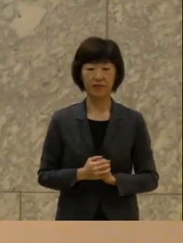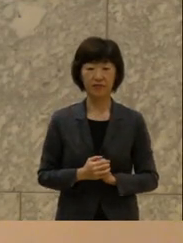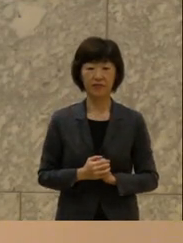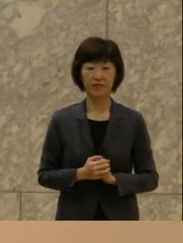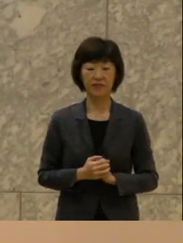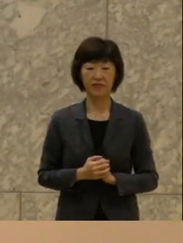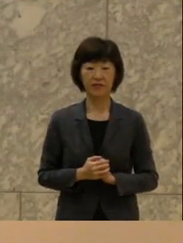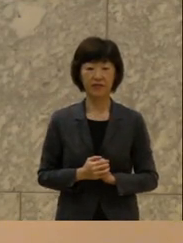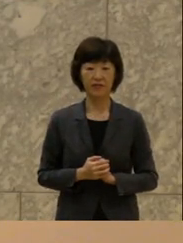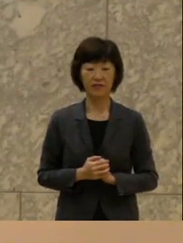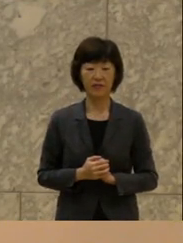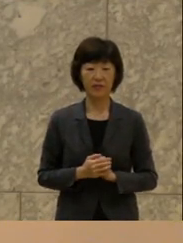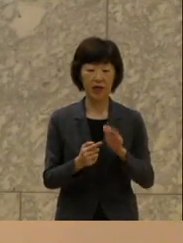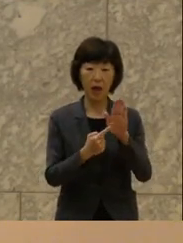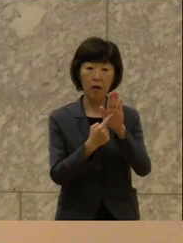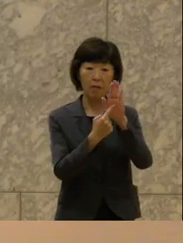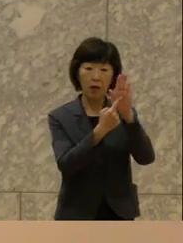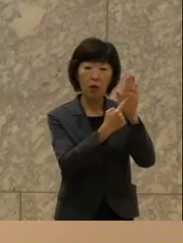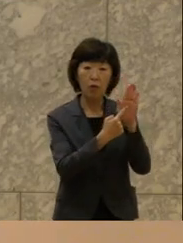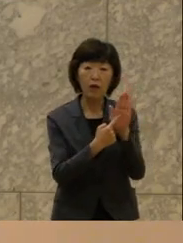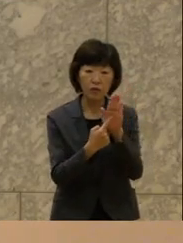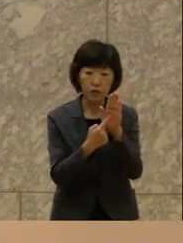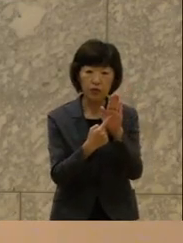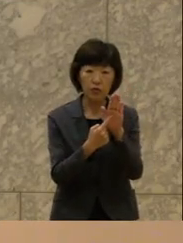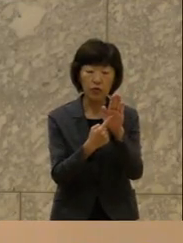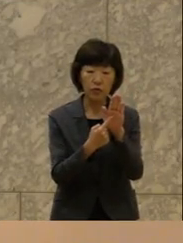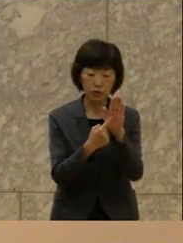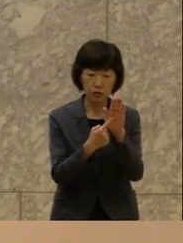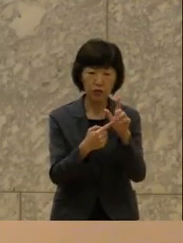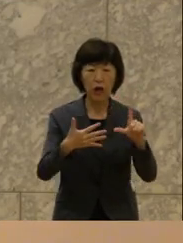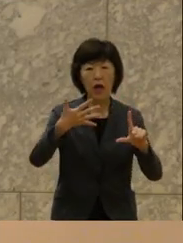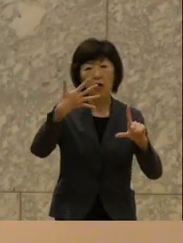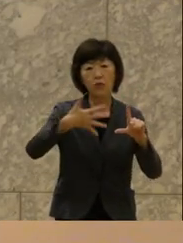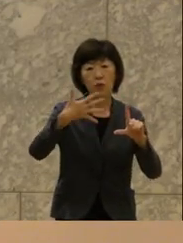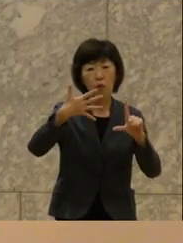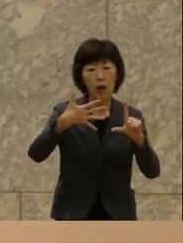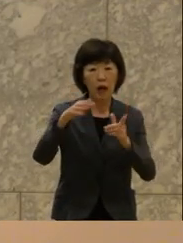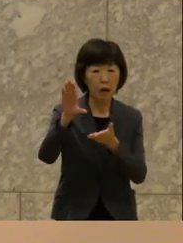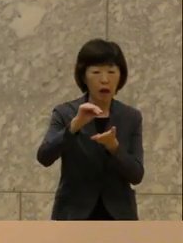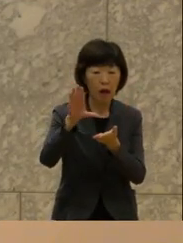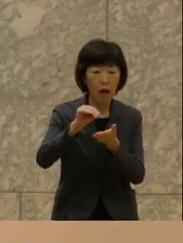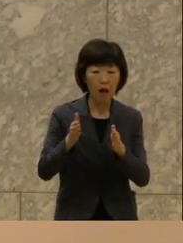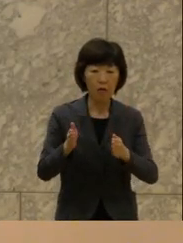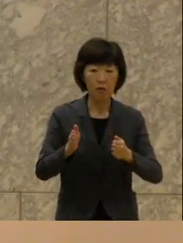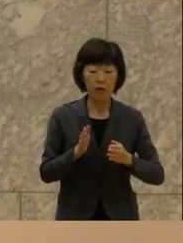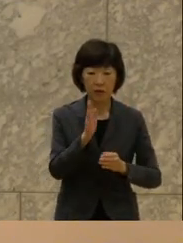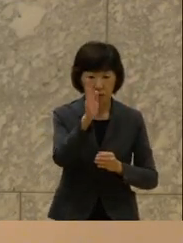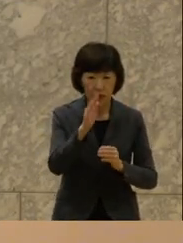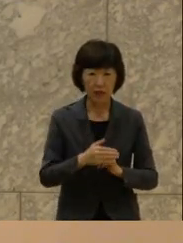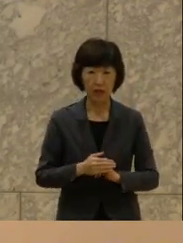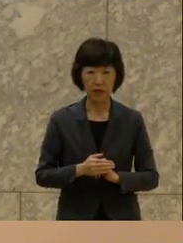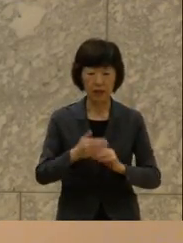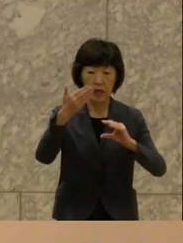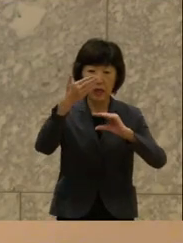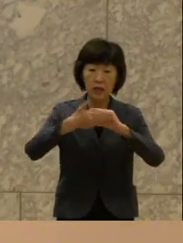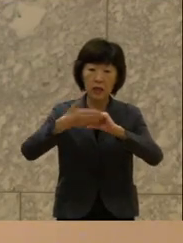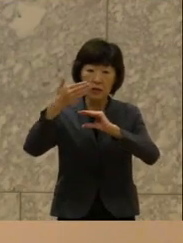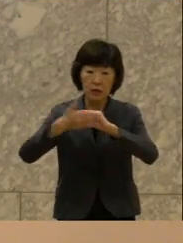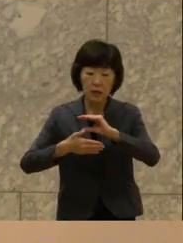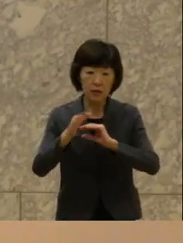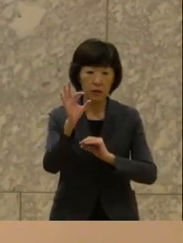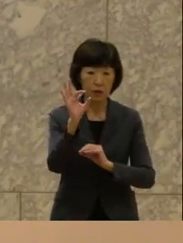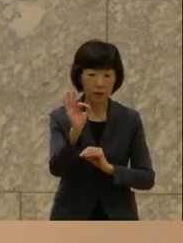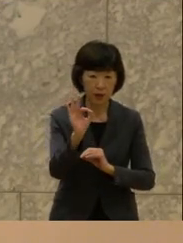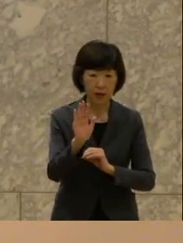ではこちらのパフォーマンスなんですけれども動画の撮影はお控えいただけますようお願いいたします写真の撮影のみ